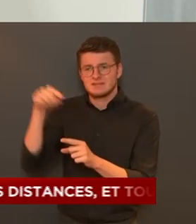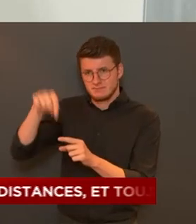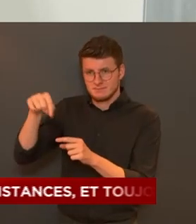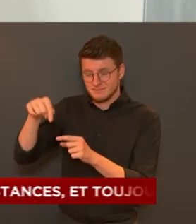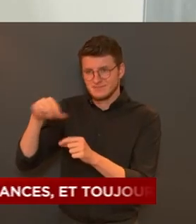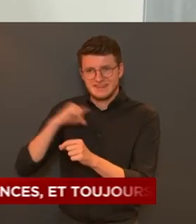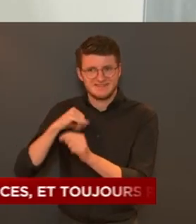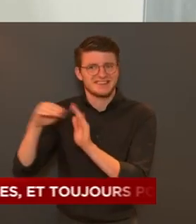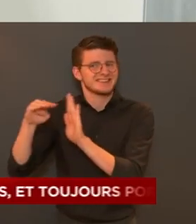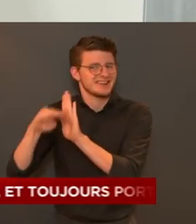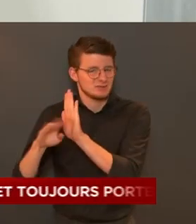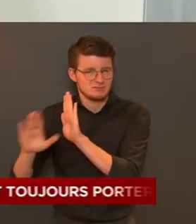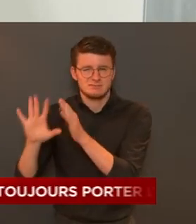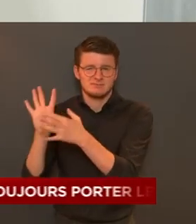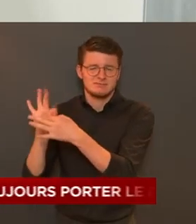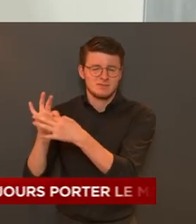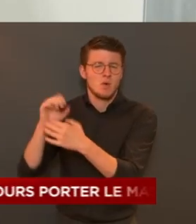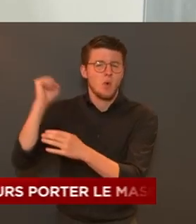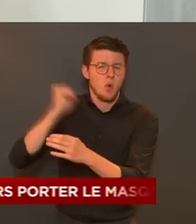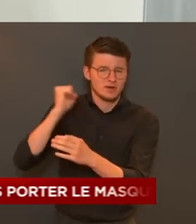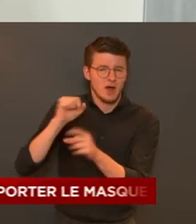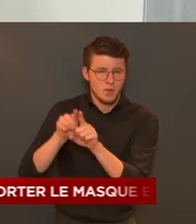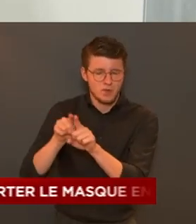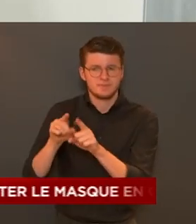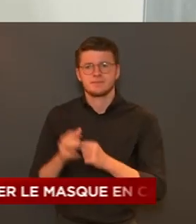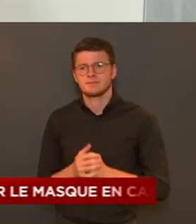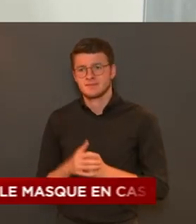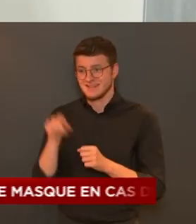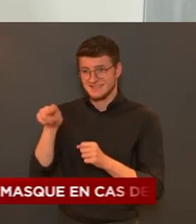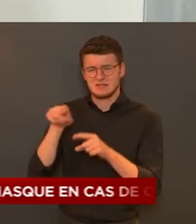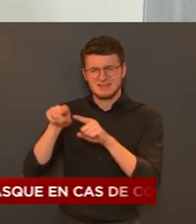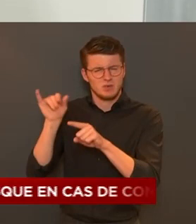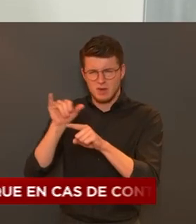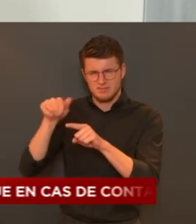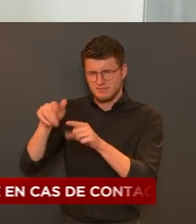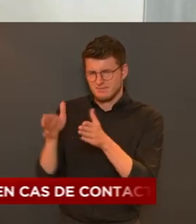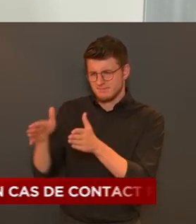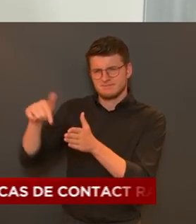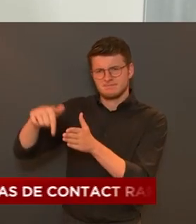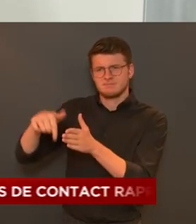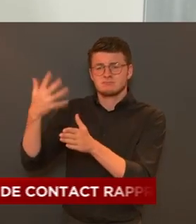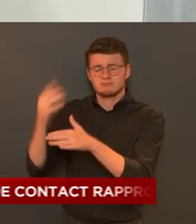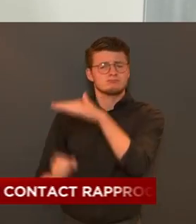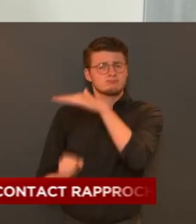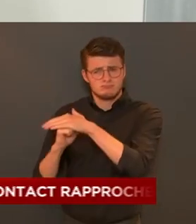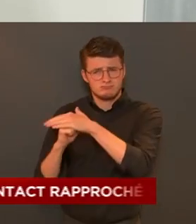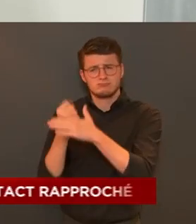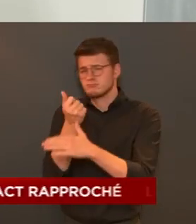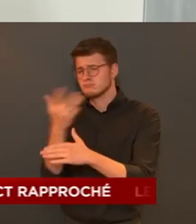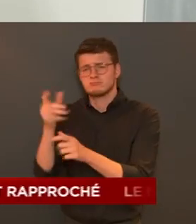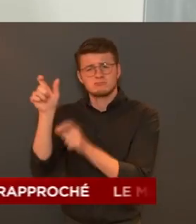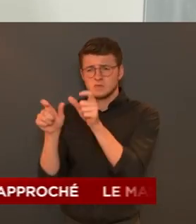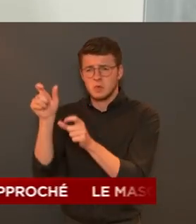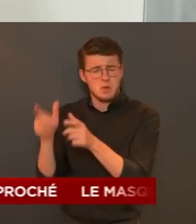il faut suivre les règles de l'Horeca. Ce qui veut dire qu'il n'y a pas de limite quant